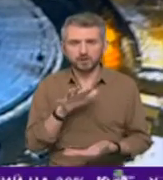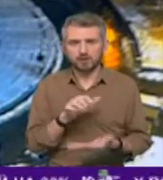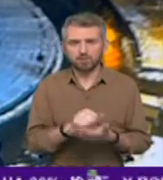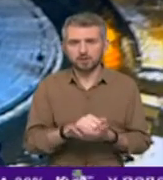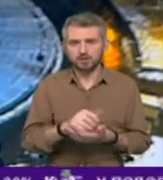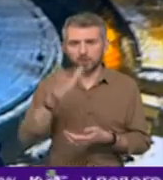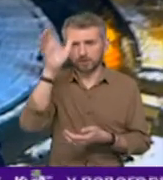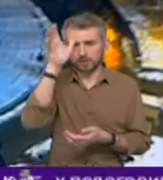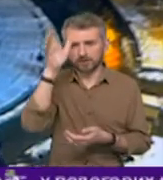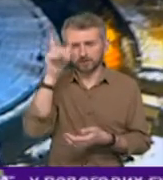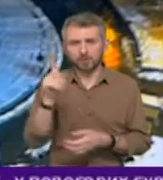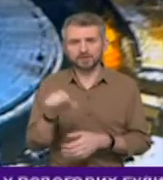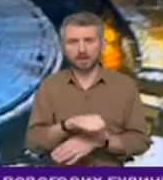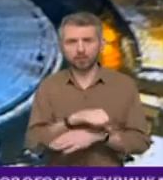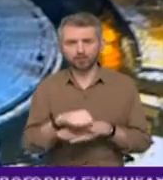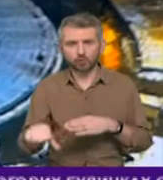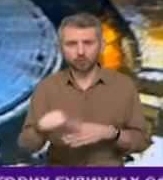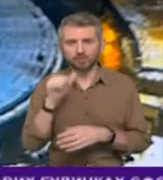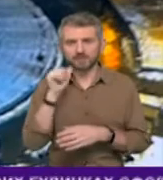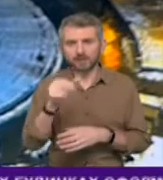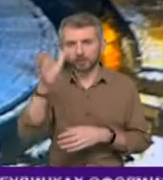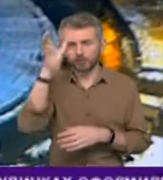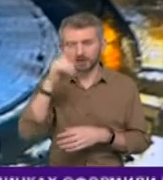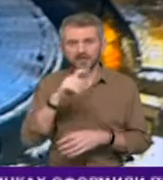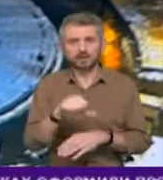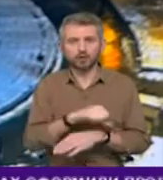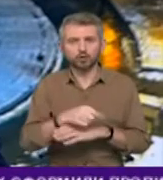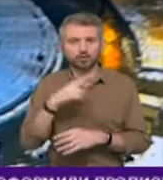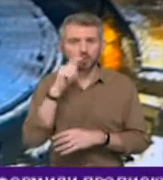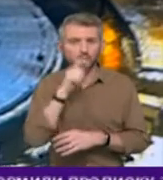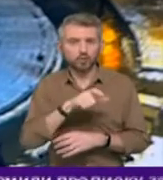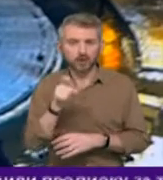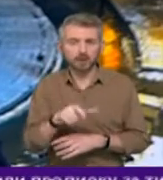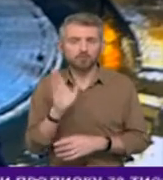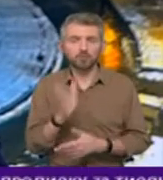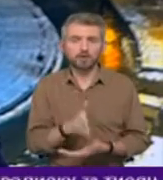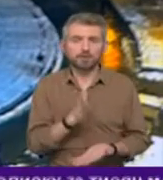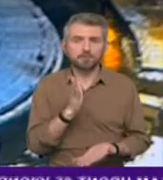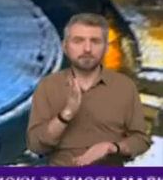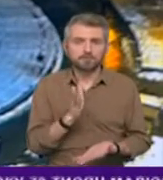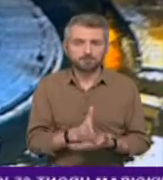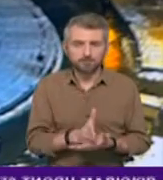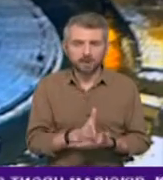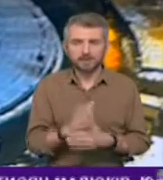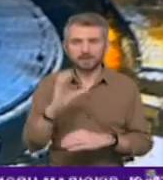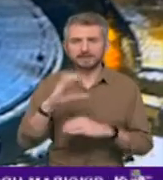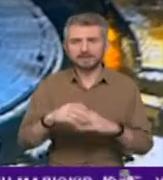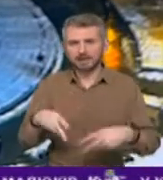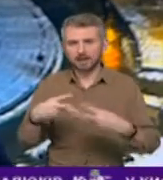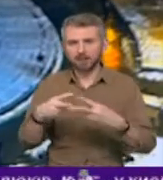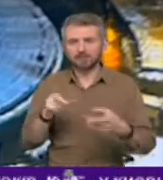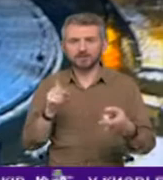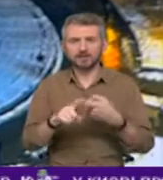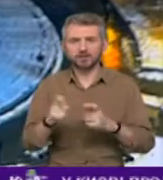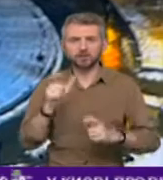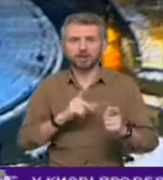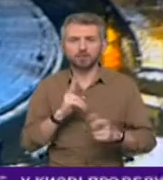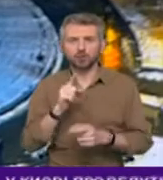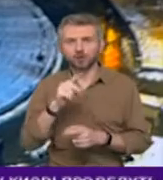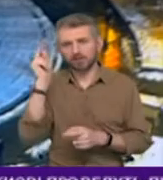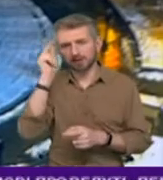зрозуміло, що це довгий тест. Але нічого, тривалість не змінилася. А терміни складання тестів? Ми почнемо